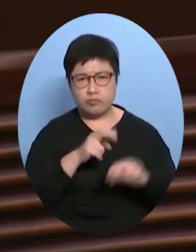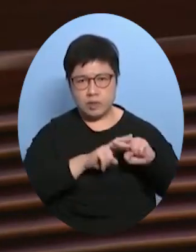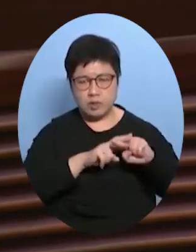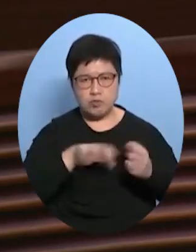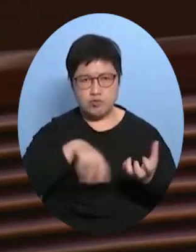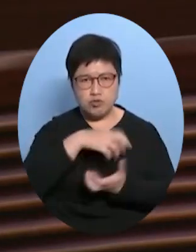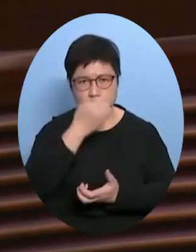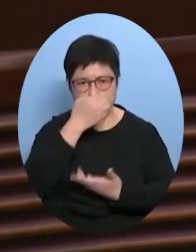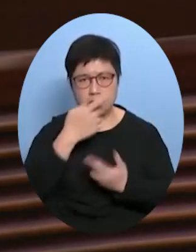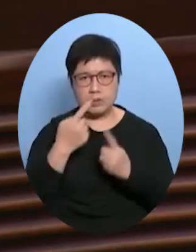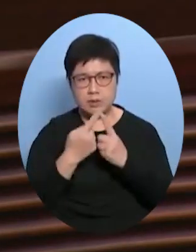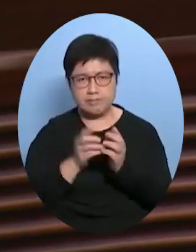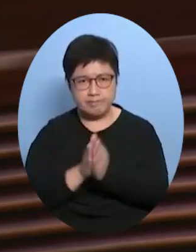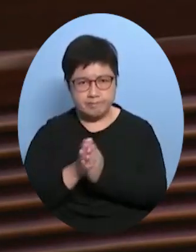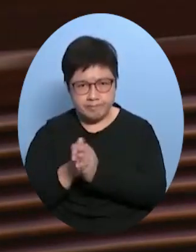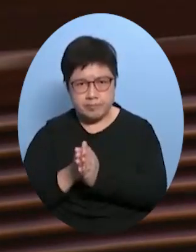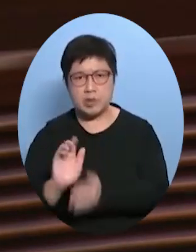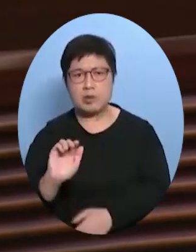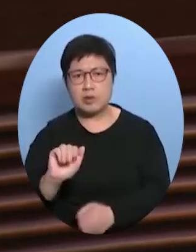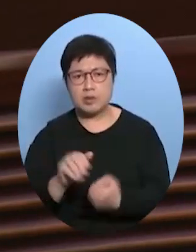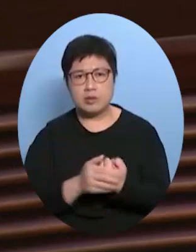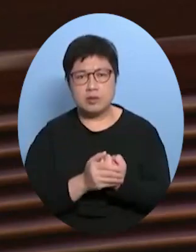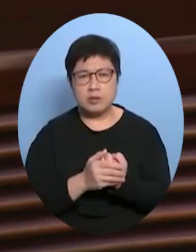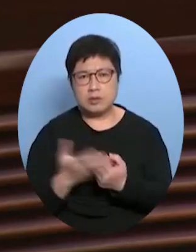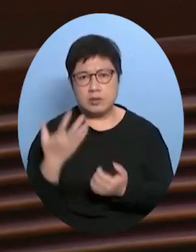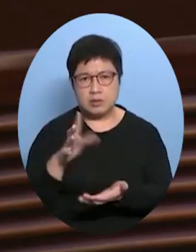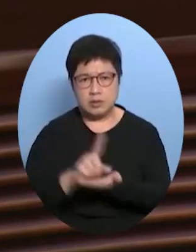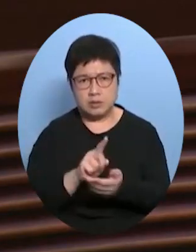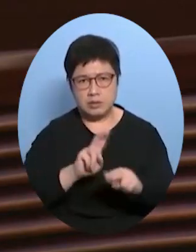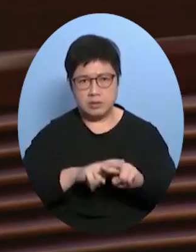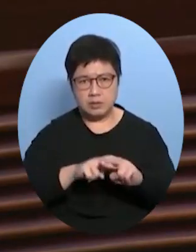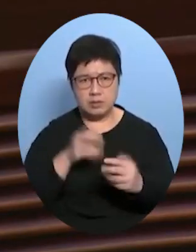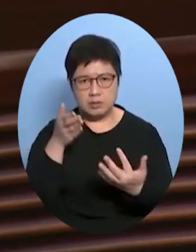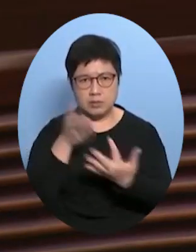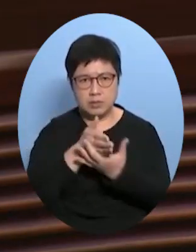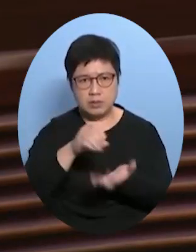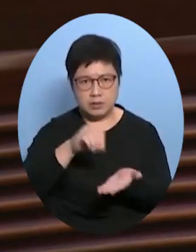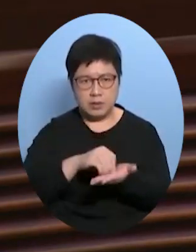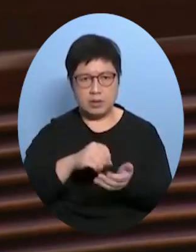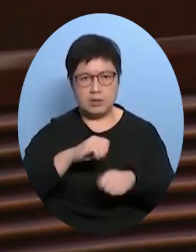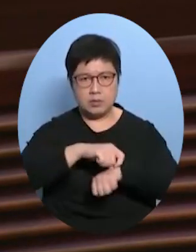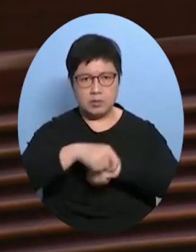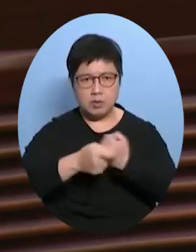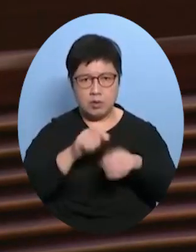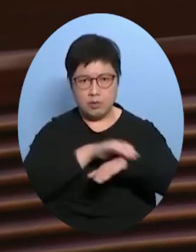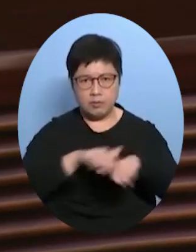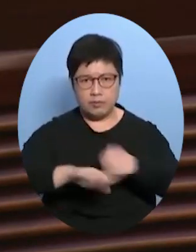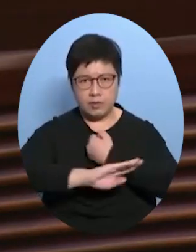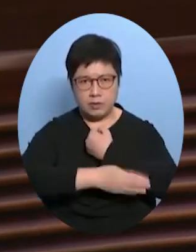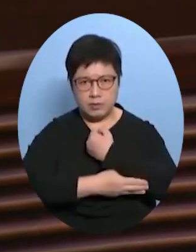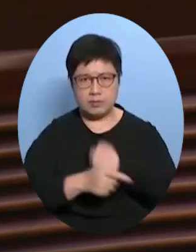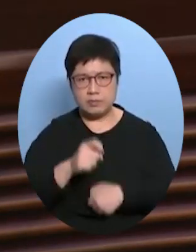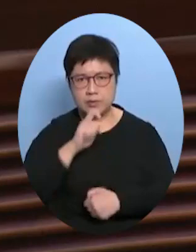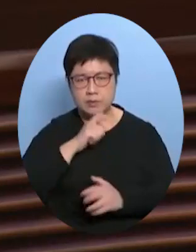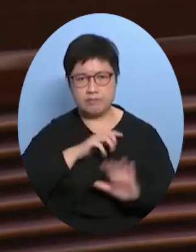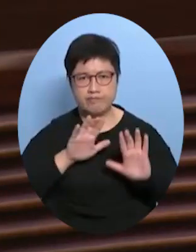有機可乘。去年，中央出手訂立《香港國安法》，即時起了重大的震懾